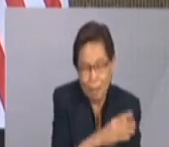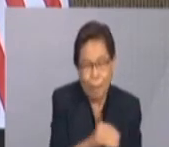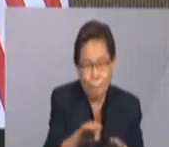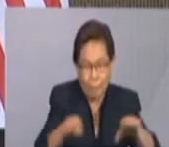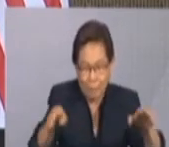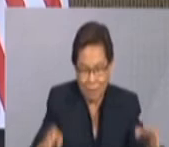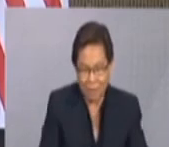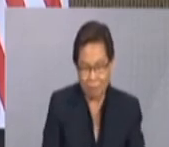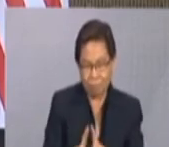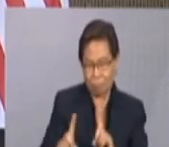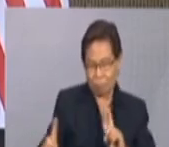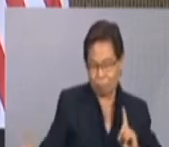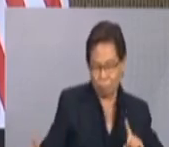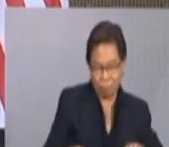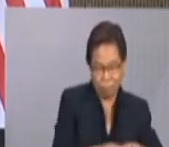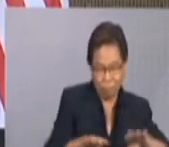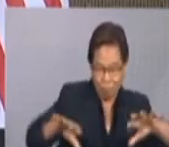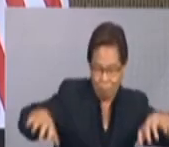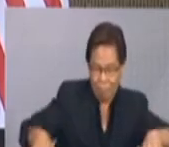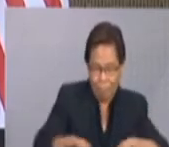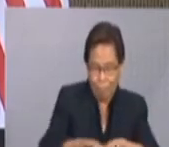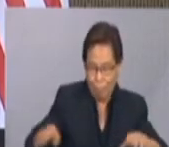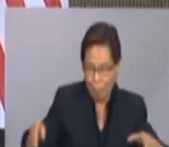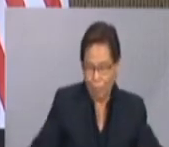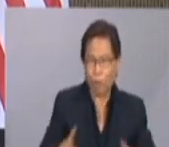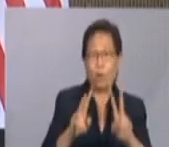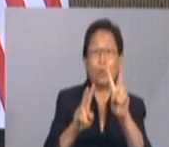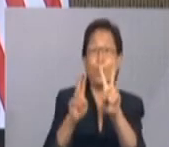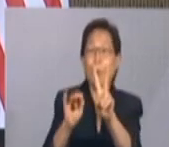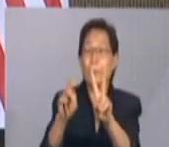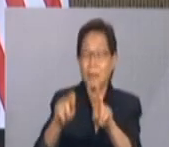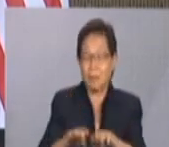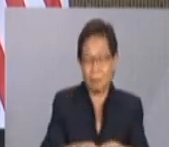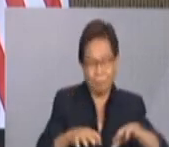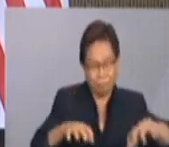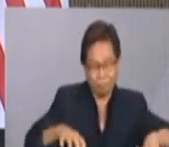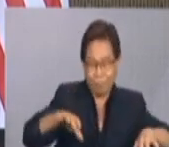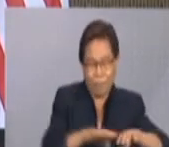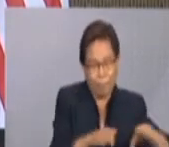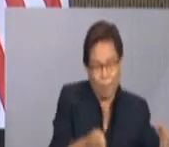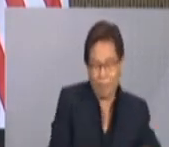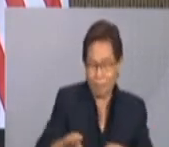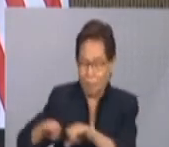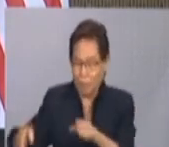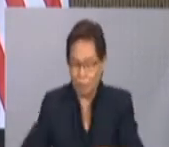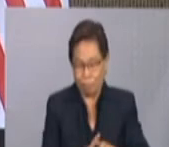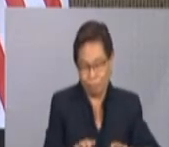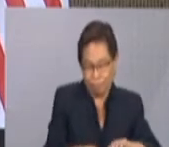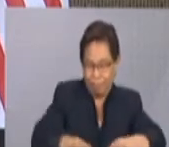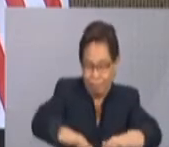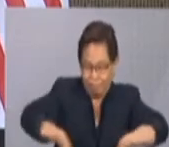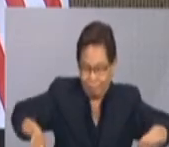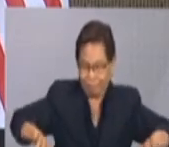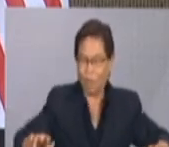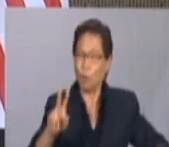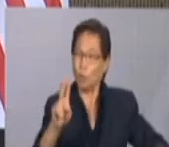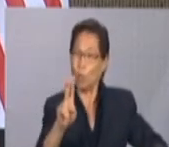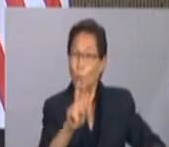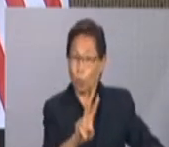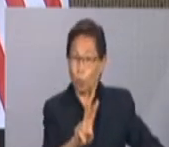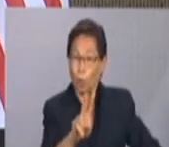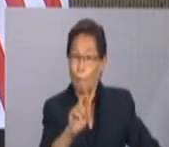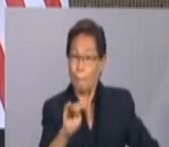disusun dengan jarak sekurang-kurangnya dua mite antara satu meja dengan meja yang lain ini penting supaya